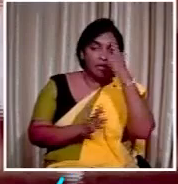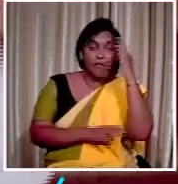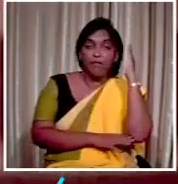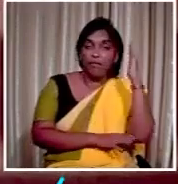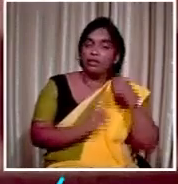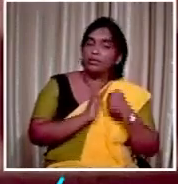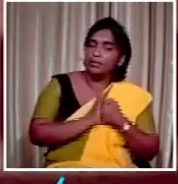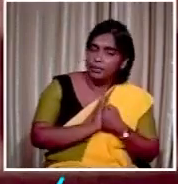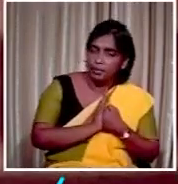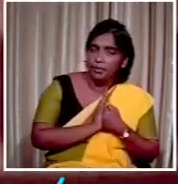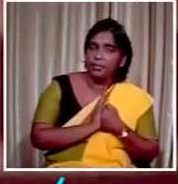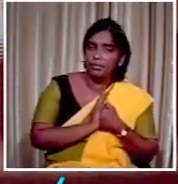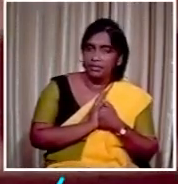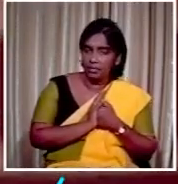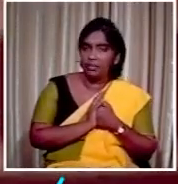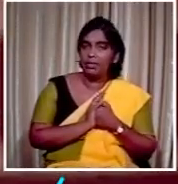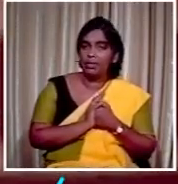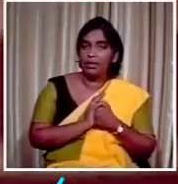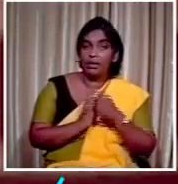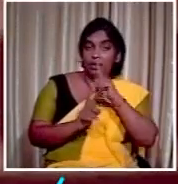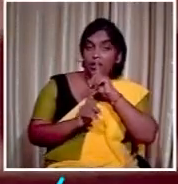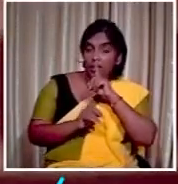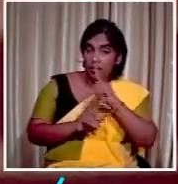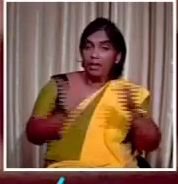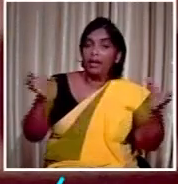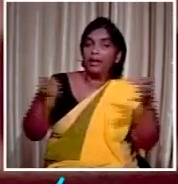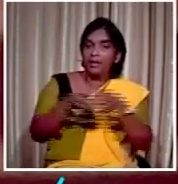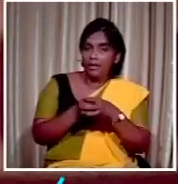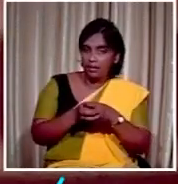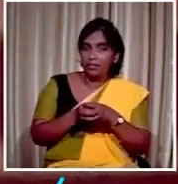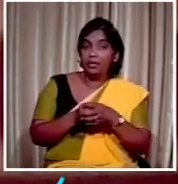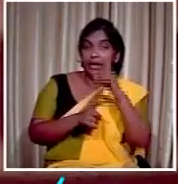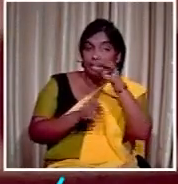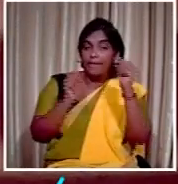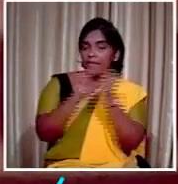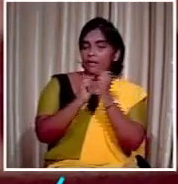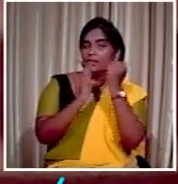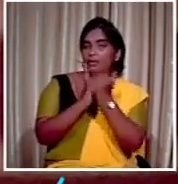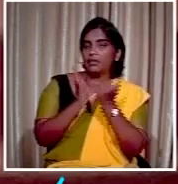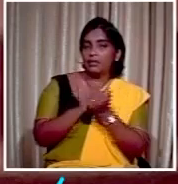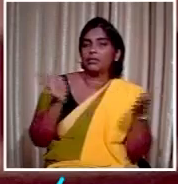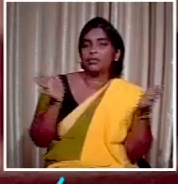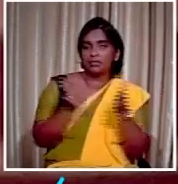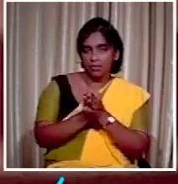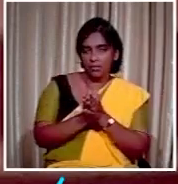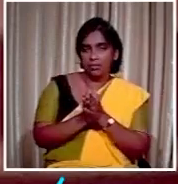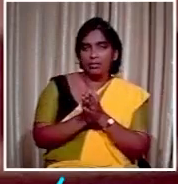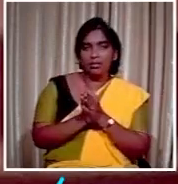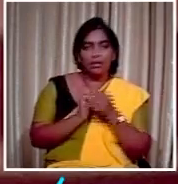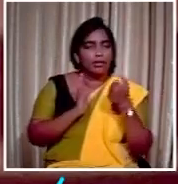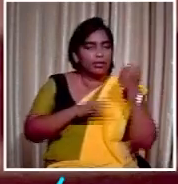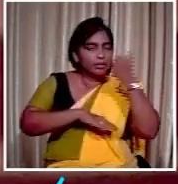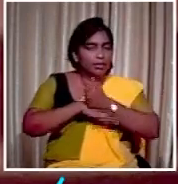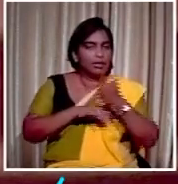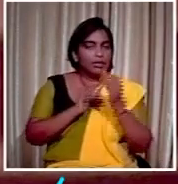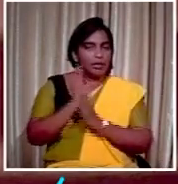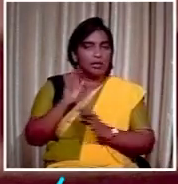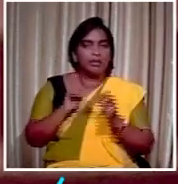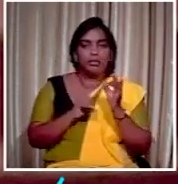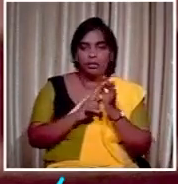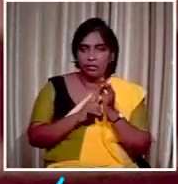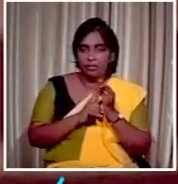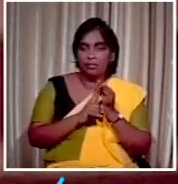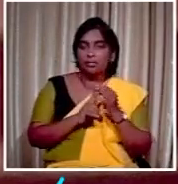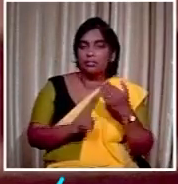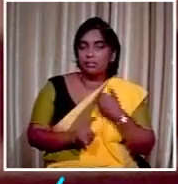ගරු කරන්න ඉල්ලීමක් අරගෙන එකට එකතු වෙලා එක වැඩසටහනකට එකතු වෙන්න කියන ඉල්ලීම ගරු මුලසුන ඔබ වෙන මන්ත්‍රීතුමීනි